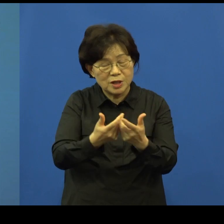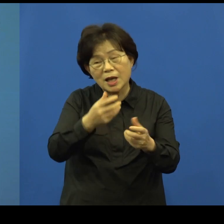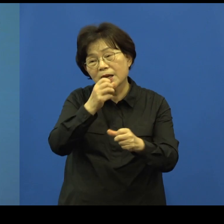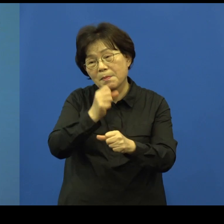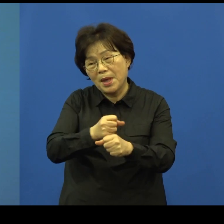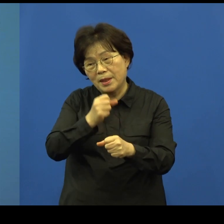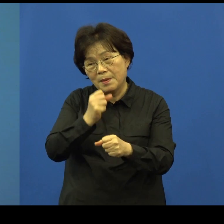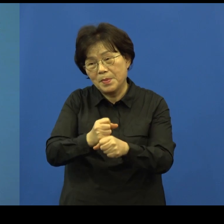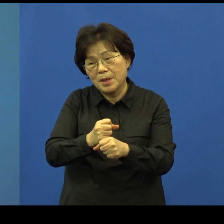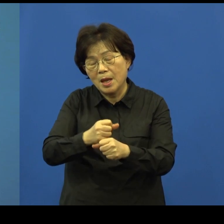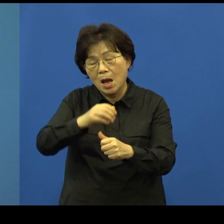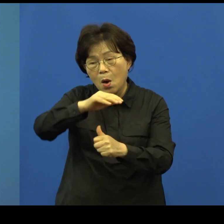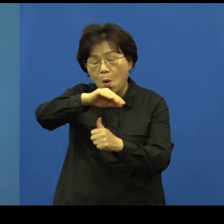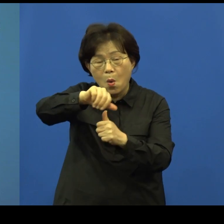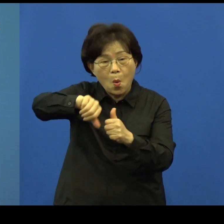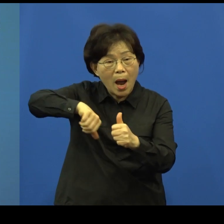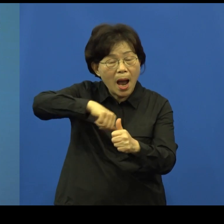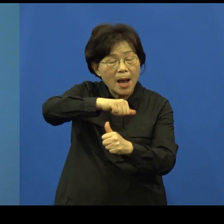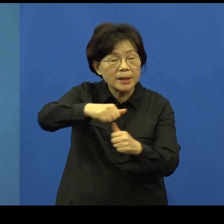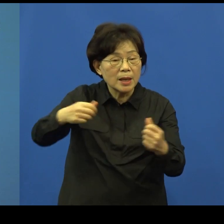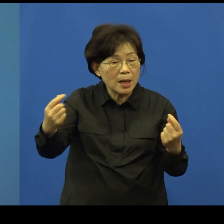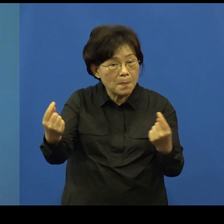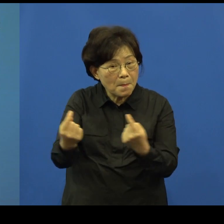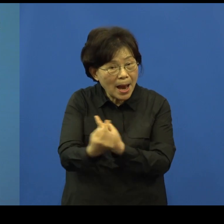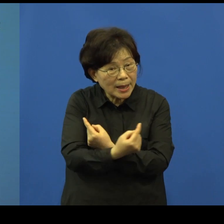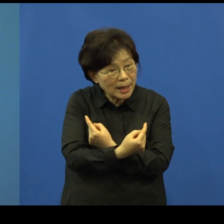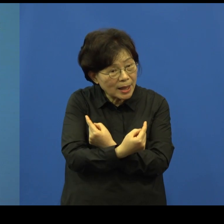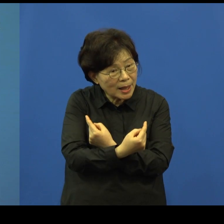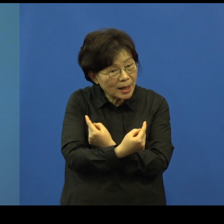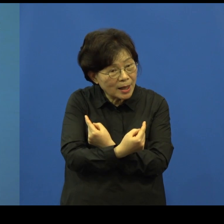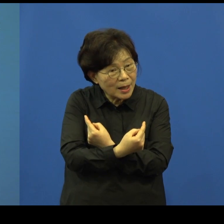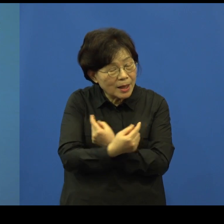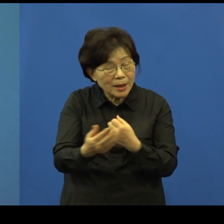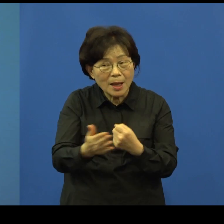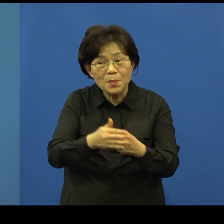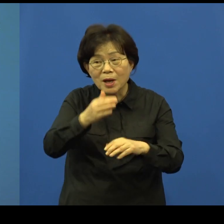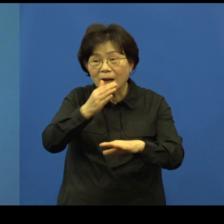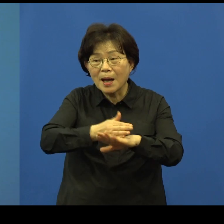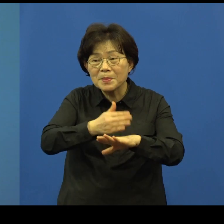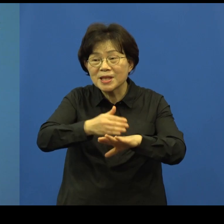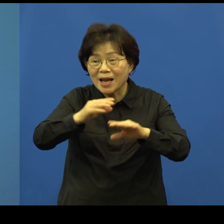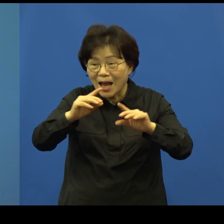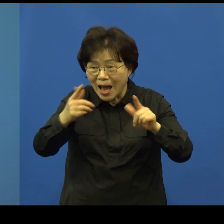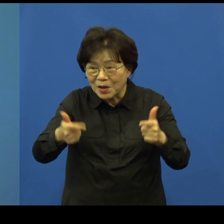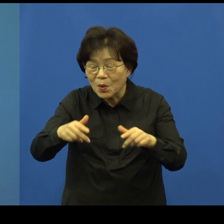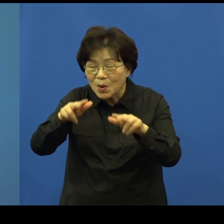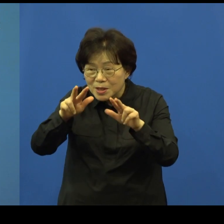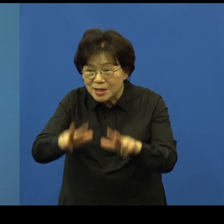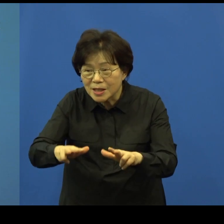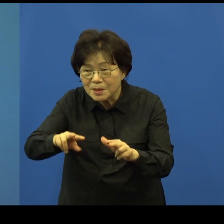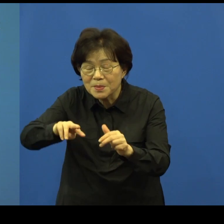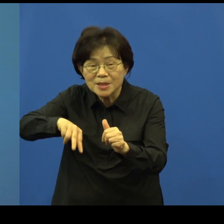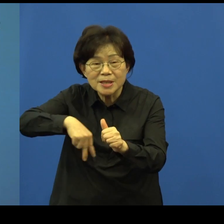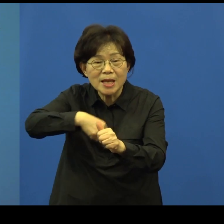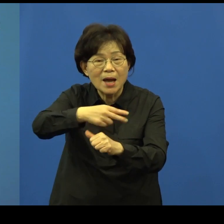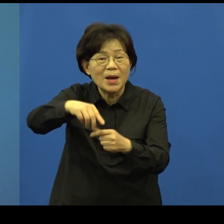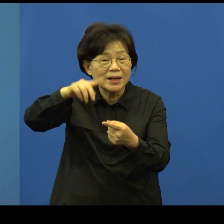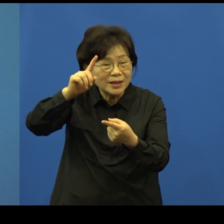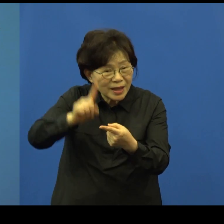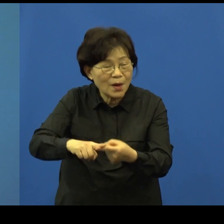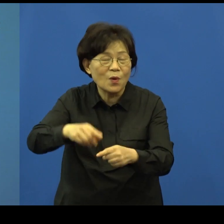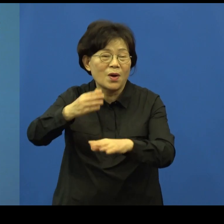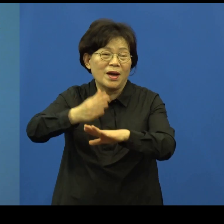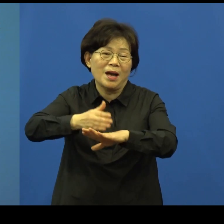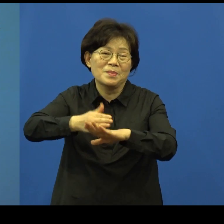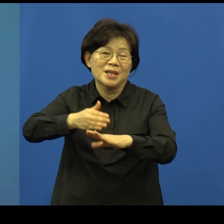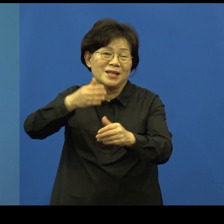여러분, 이 환경을 바꾸는 게 아니에요. 환경이 바뀌어져서 우리가 감사하는 게 아니고 지금 있는 상황에서 감사하는